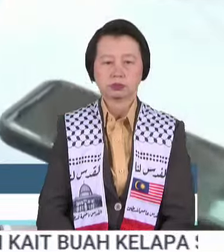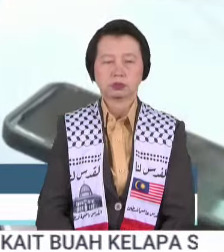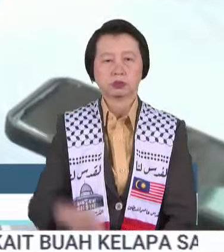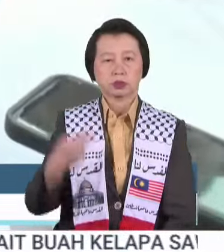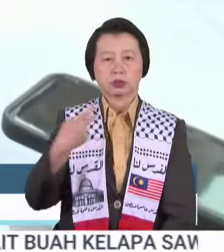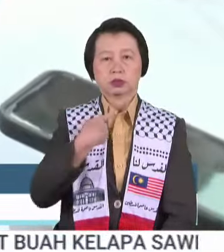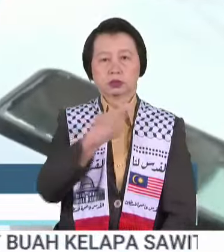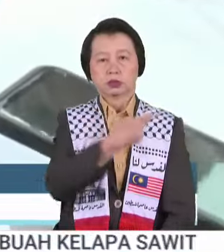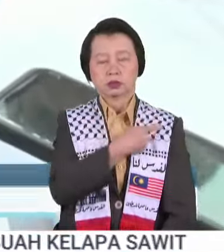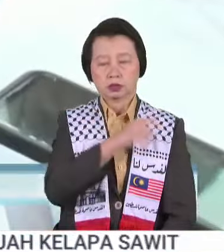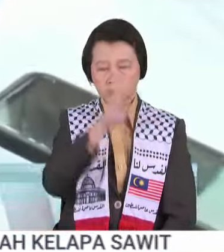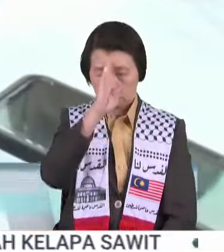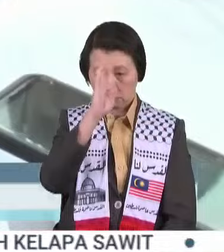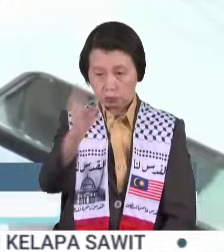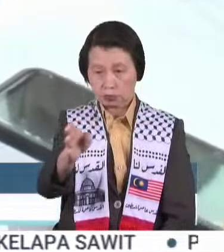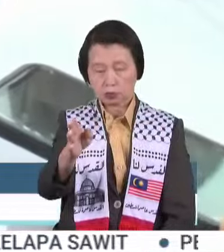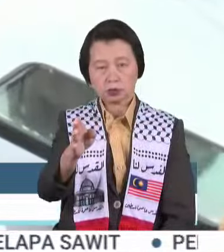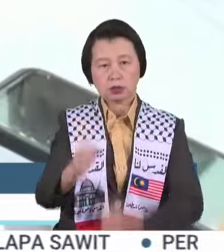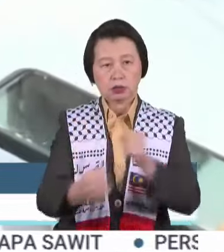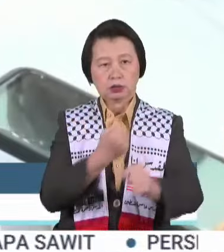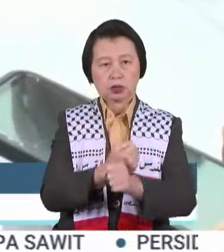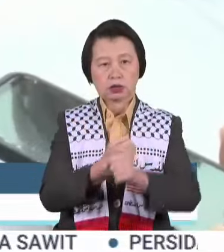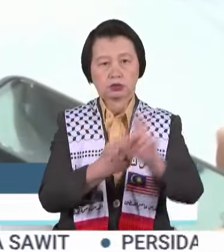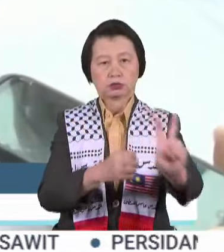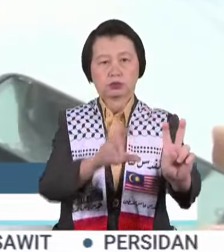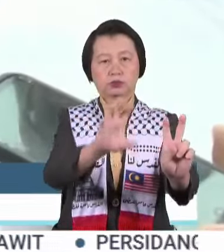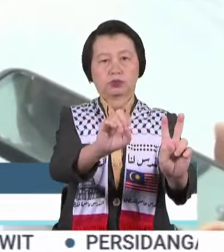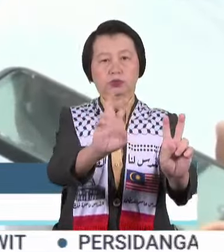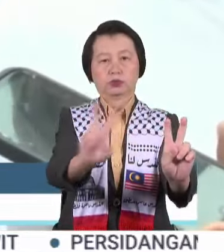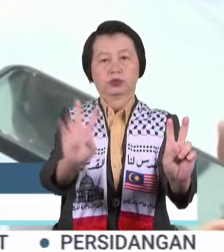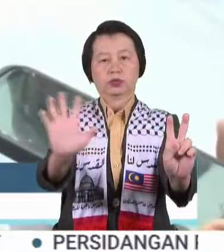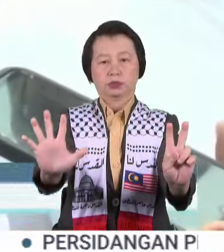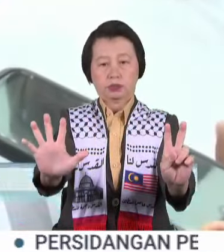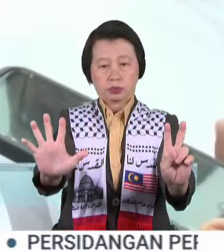Kita sasarkan menjelang tahun 2025,